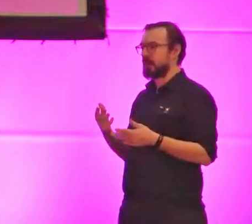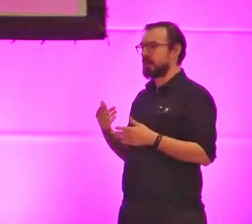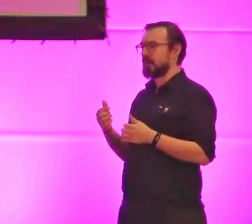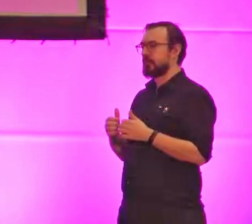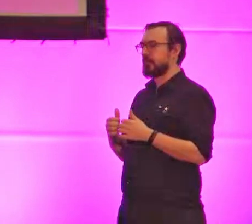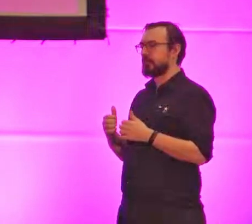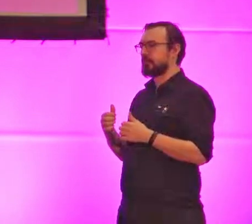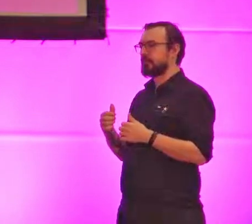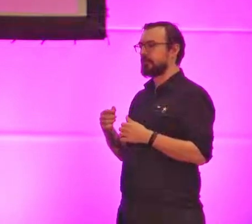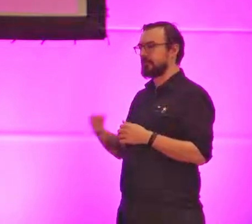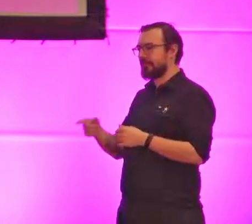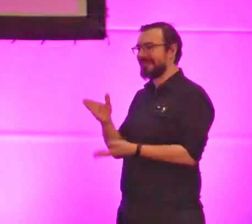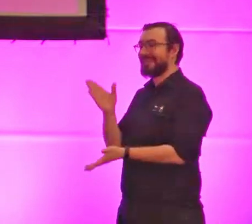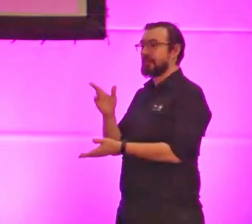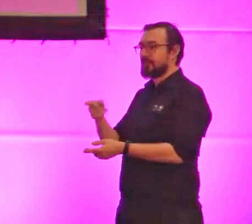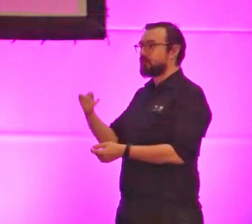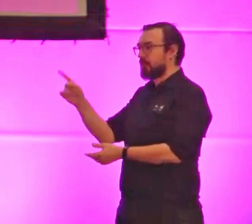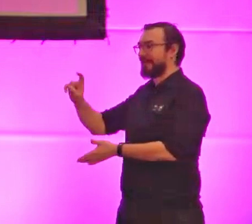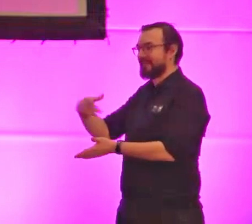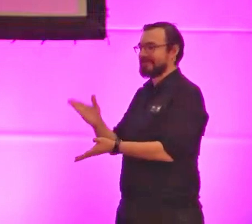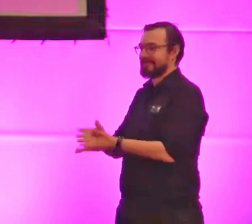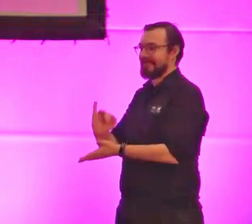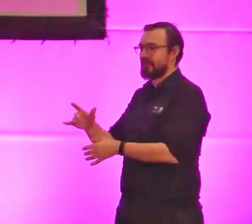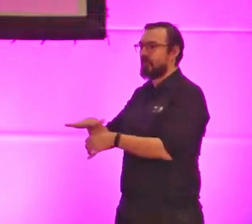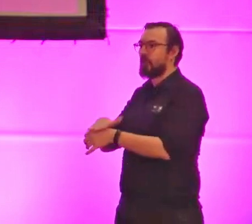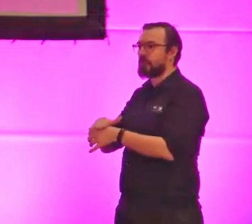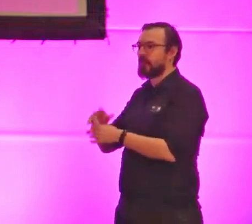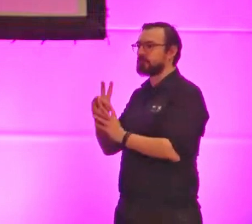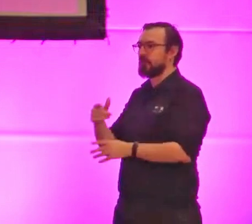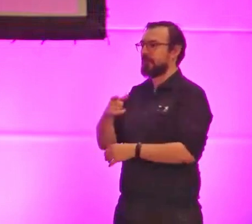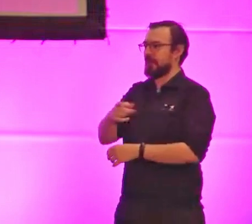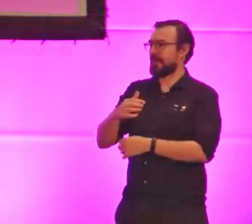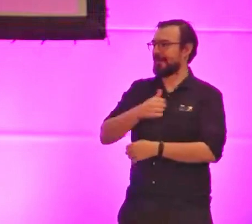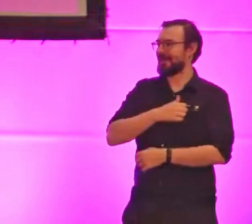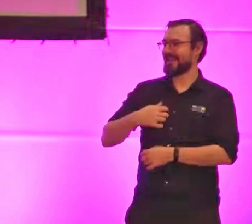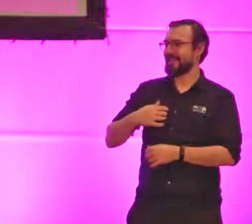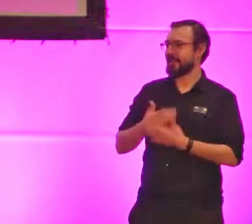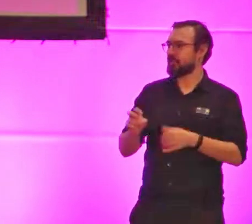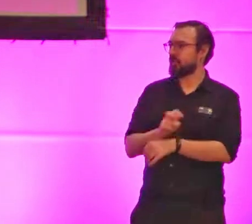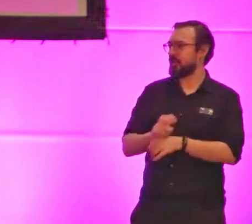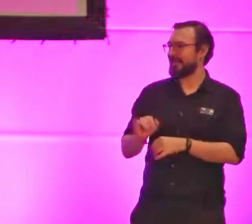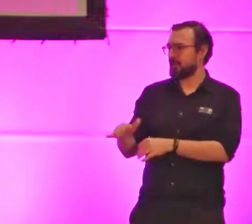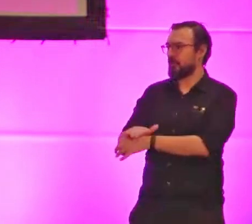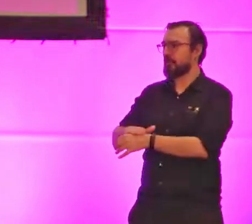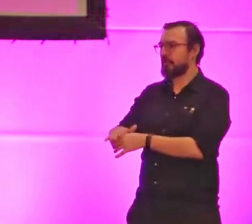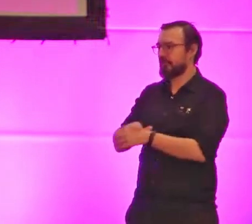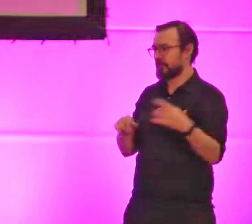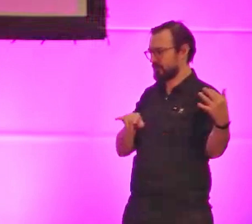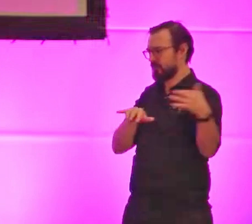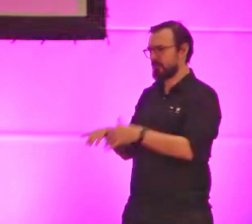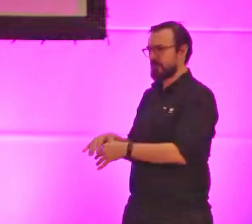man är säkerhet i områden som inte regimen kontrollerade. I de områdena